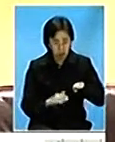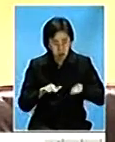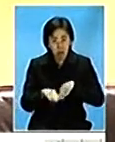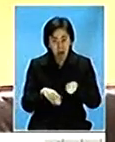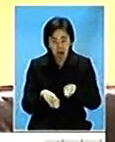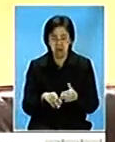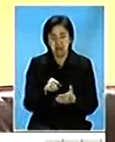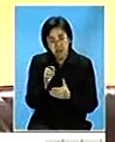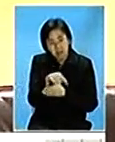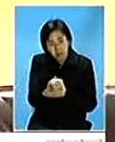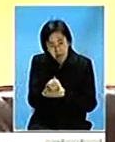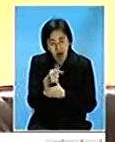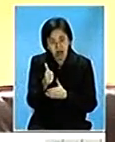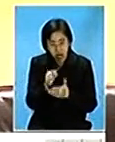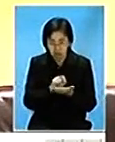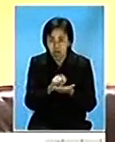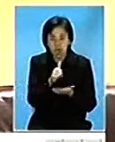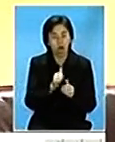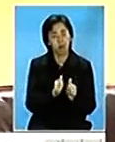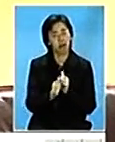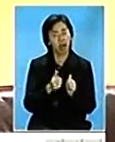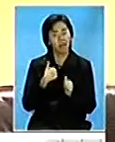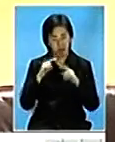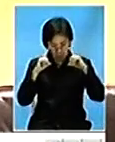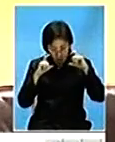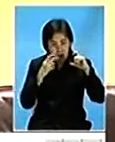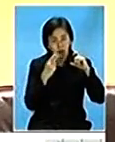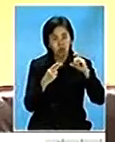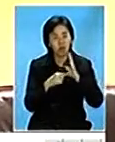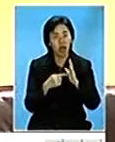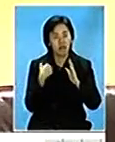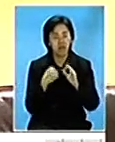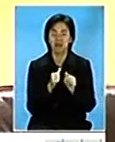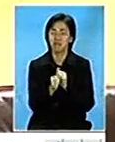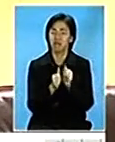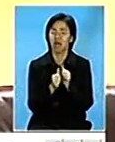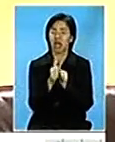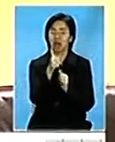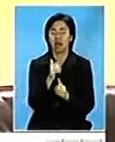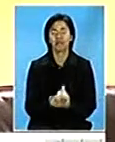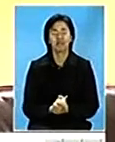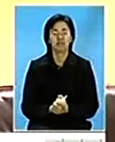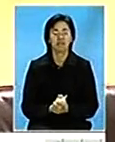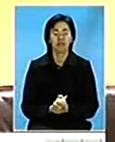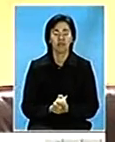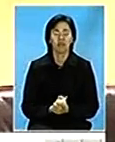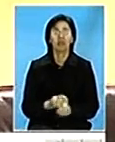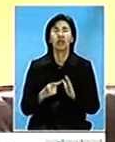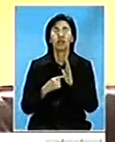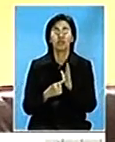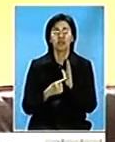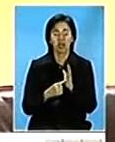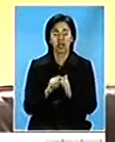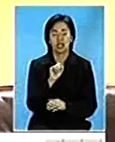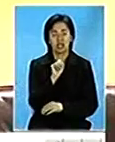าพมาด้วยเพื่อส่งเข้ามาประกวดในการคัดเลือกคัดลายมือนะครับซึ่งก็จะมีศาสตราจารย์